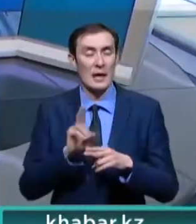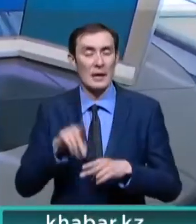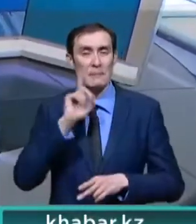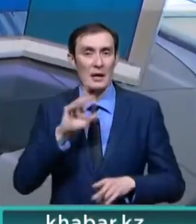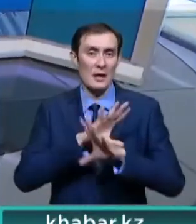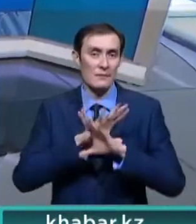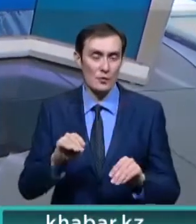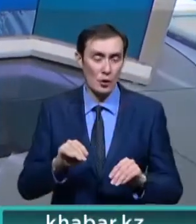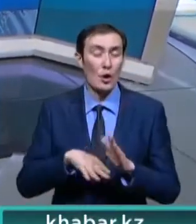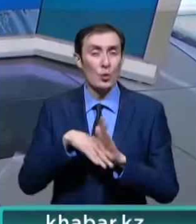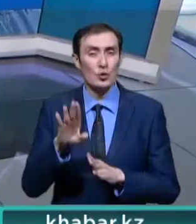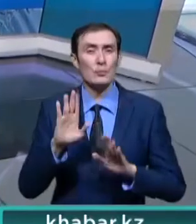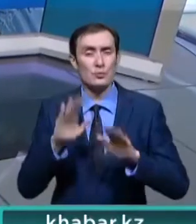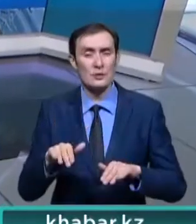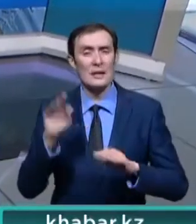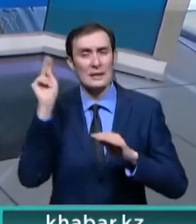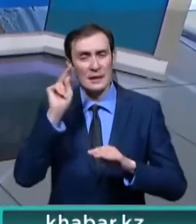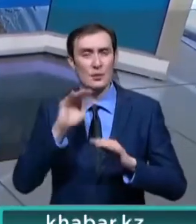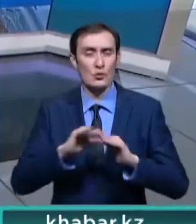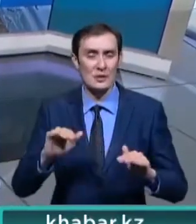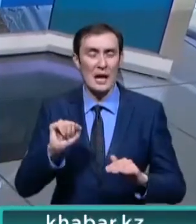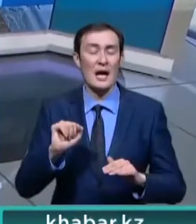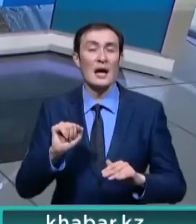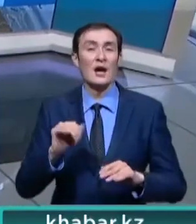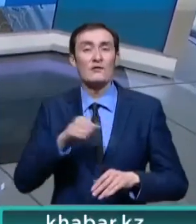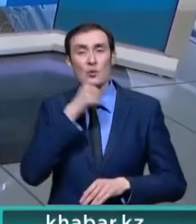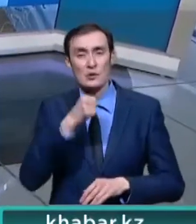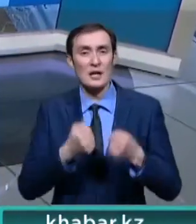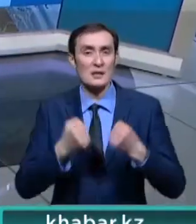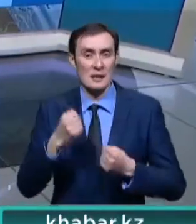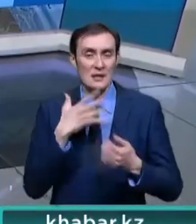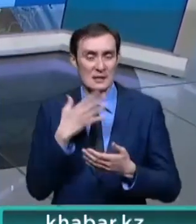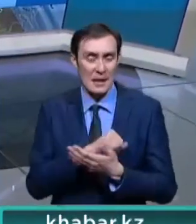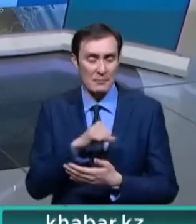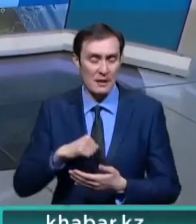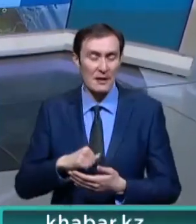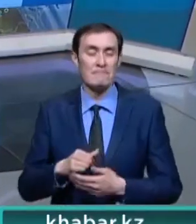татьяна пыталась все-таки дети учатся взрослые управляют тяжелой техникой всему свое время идем дальше